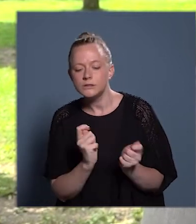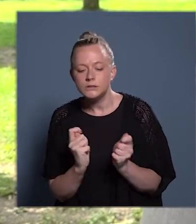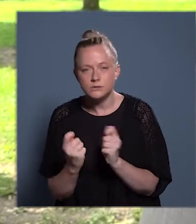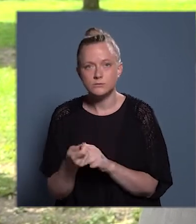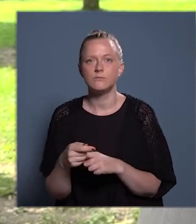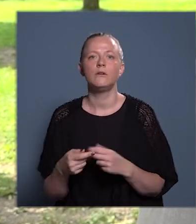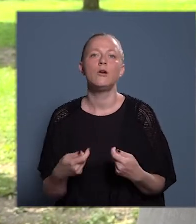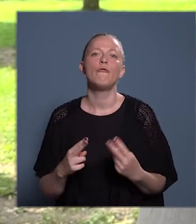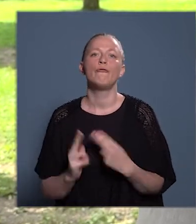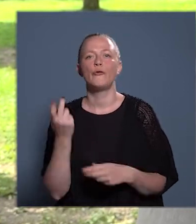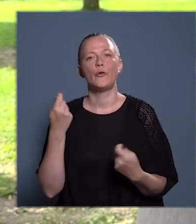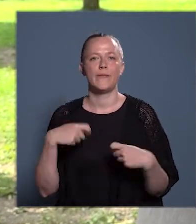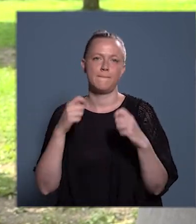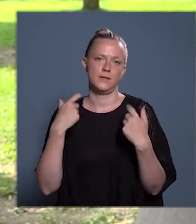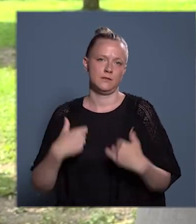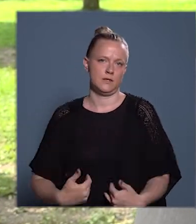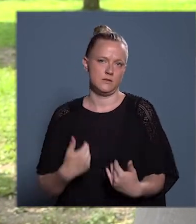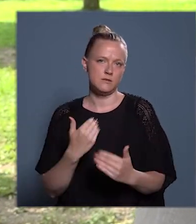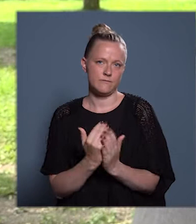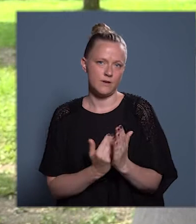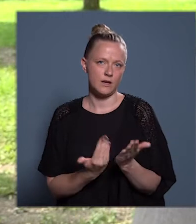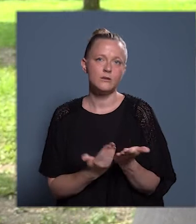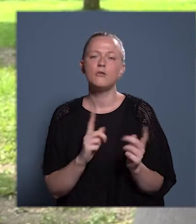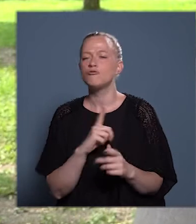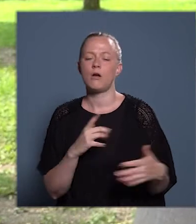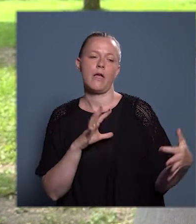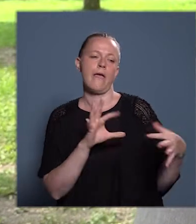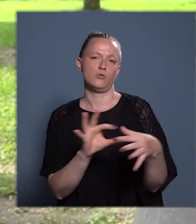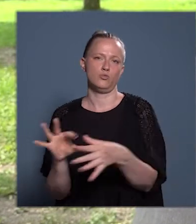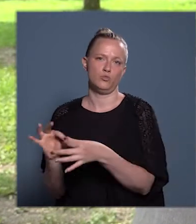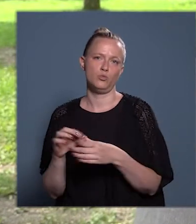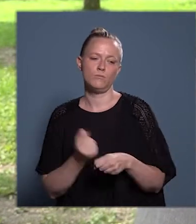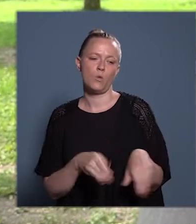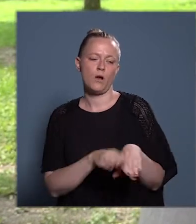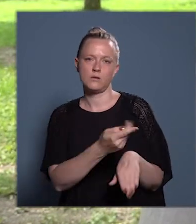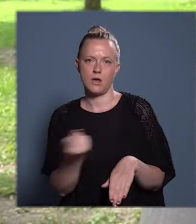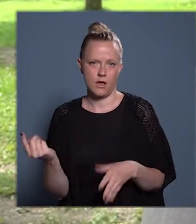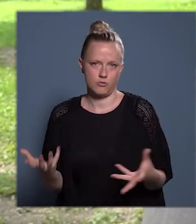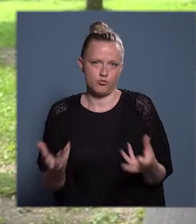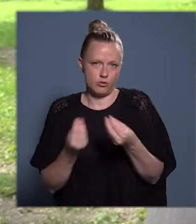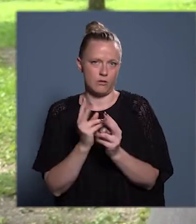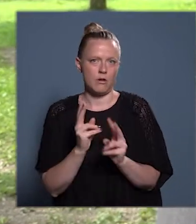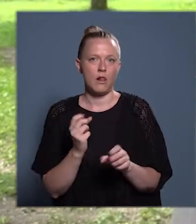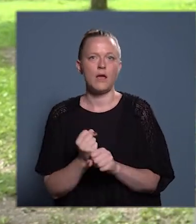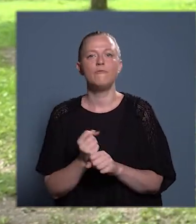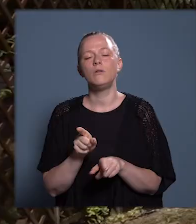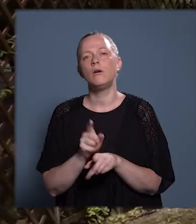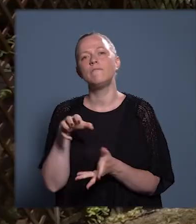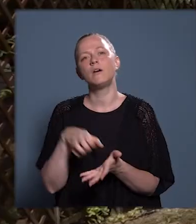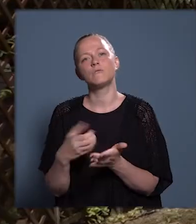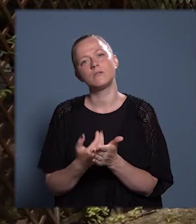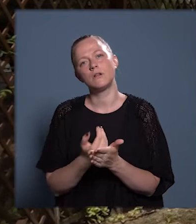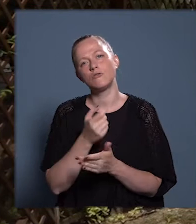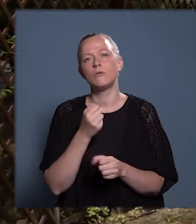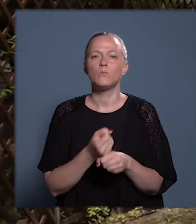főépítészi feladat. De ezt azért csak a többi kollégával együtt lehet csinálni. Tehát vannak városgazdálkodási osztályon lévő